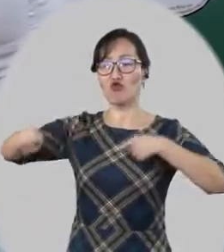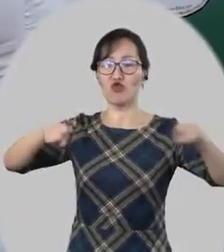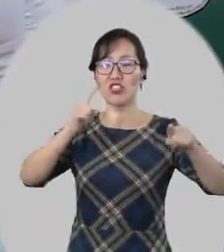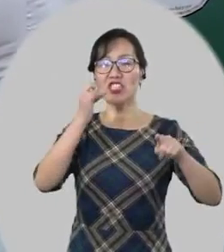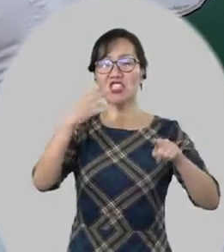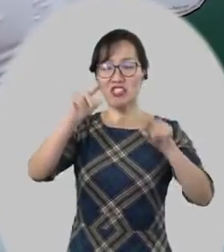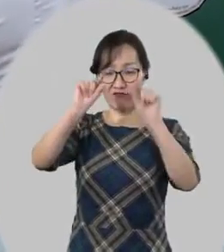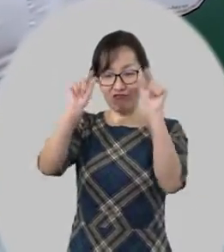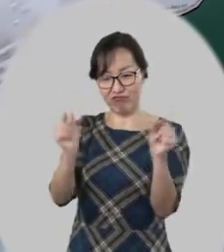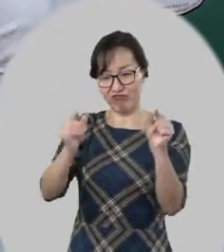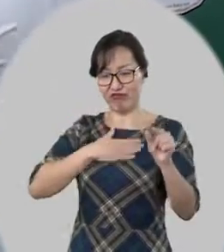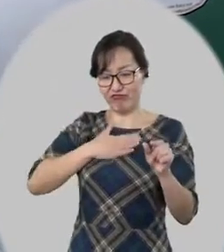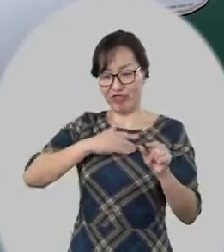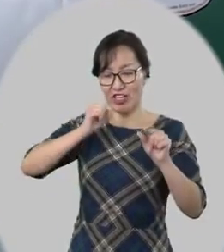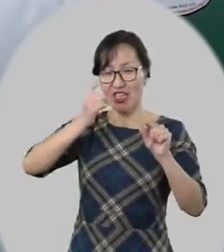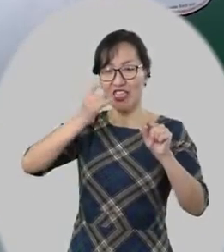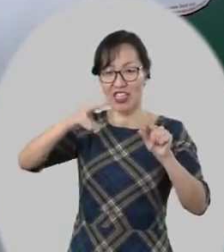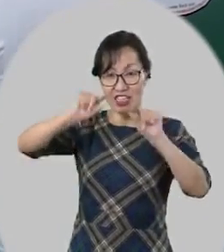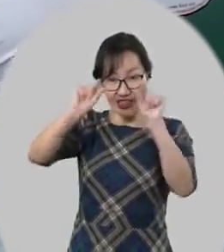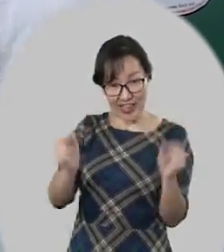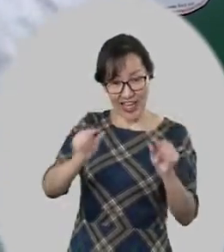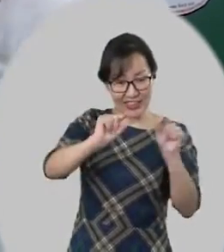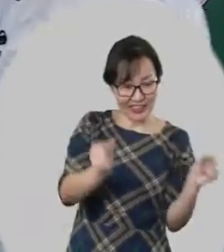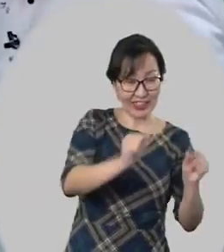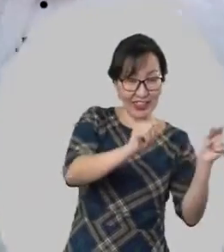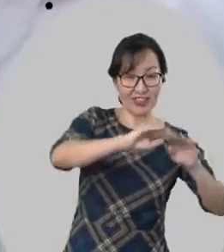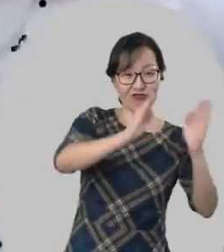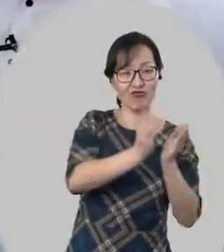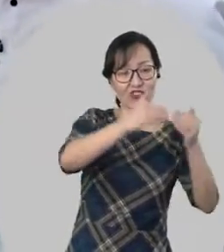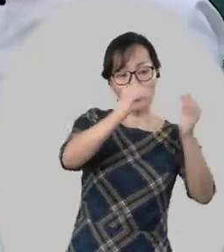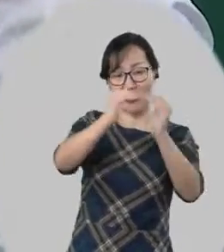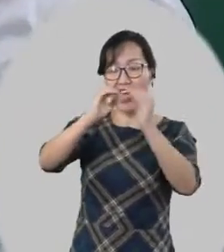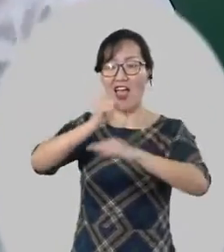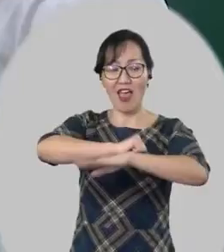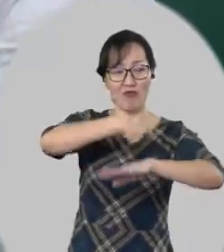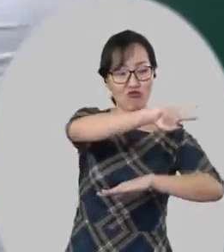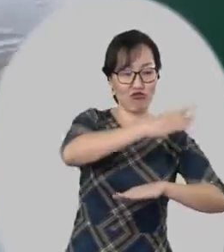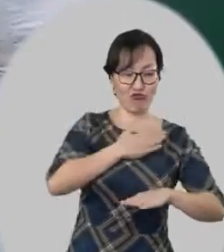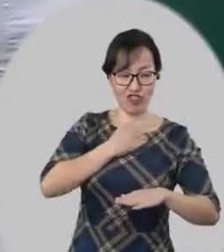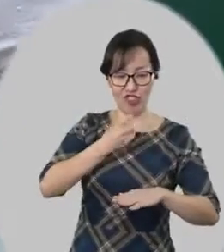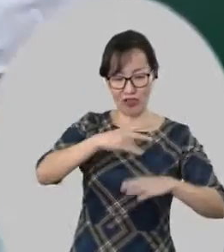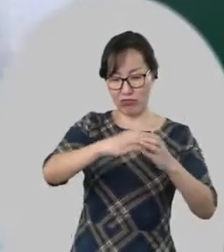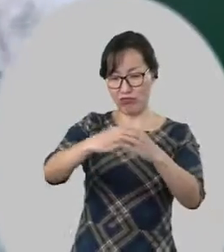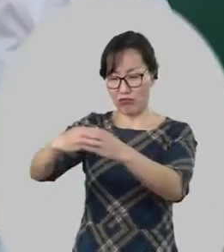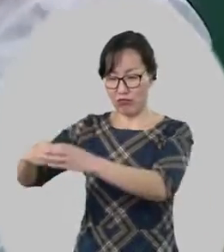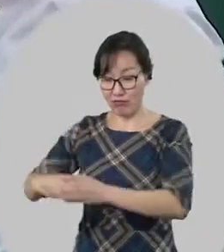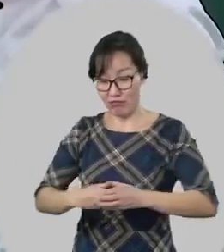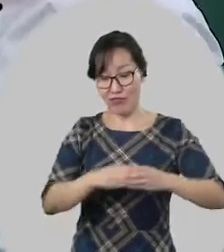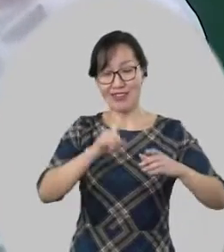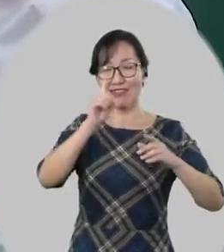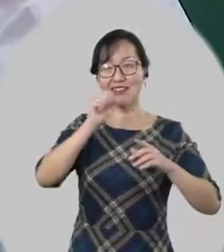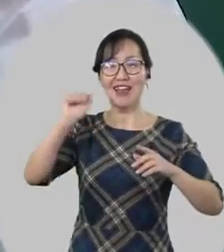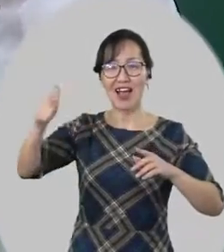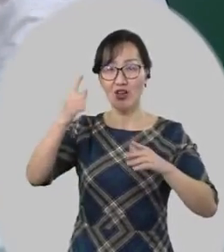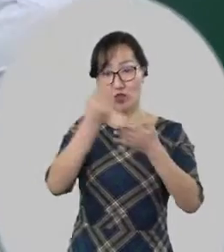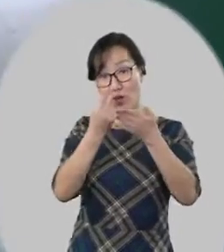хилээр зааглагддаг бахны. Аймгийн хөлийг энэ зураасаар тэмдэглэж газрын зураг дээр заасан байхны гэж харж